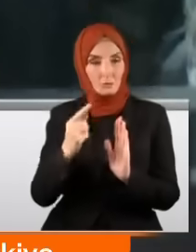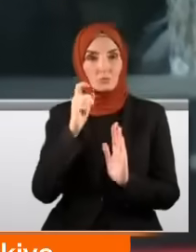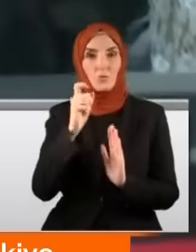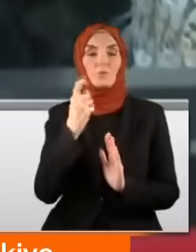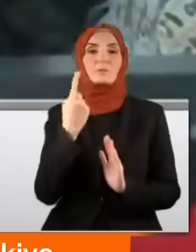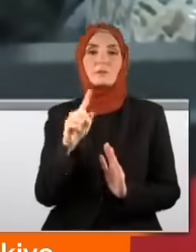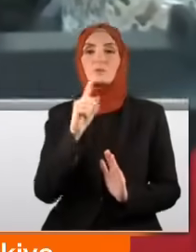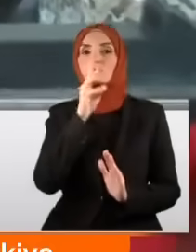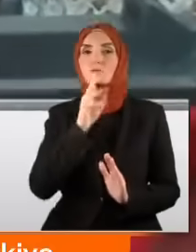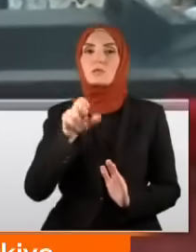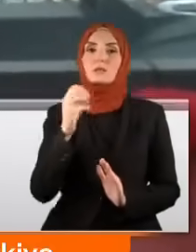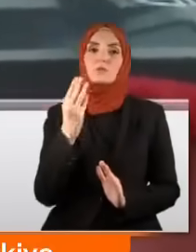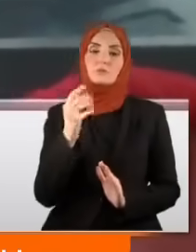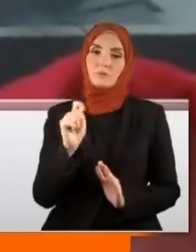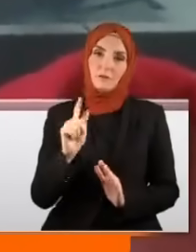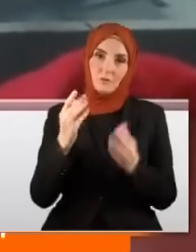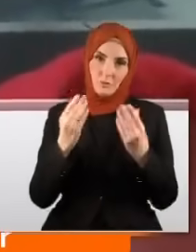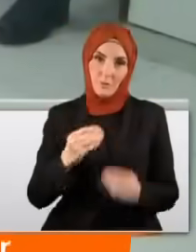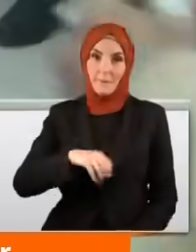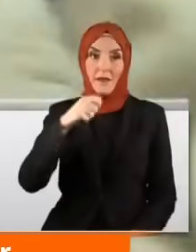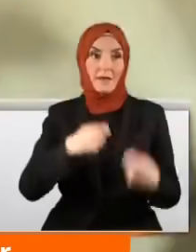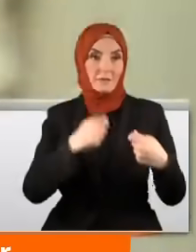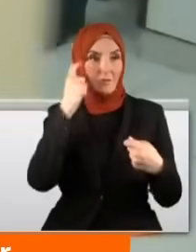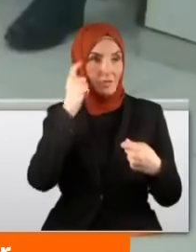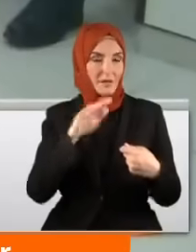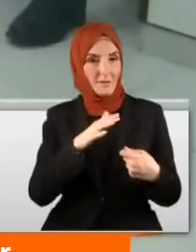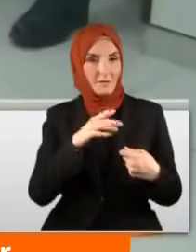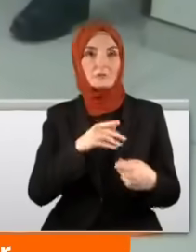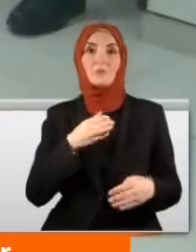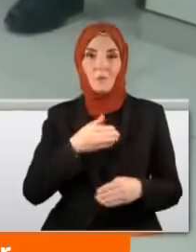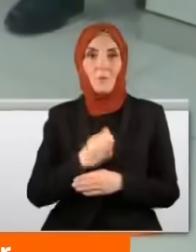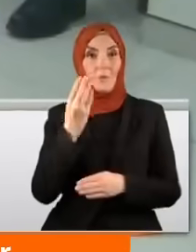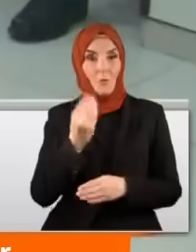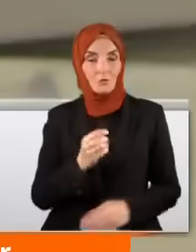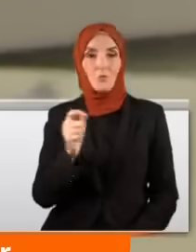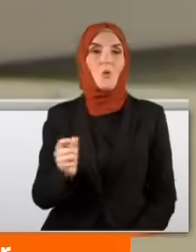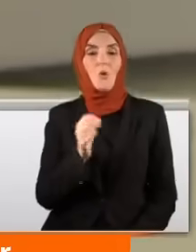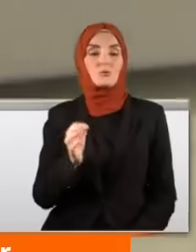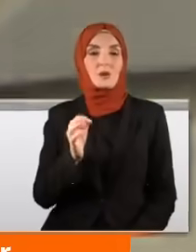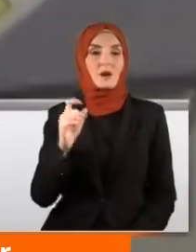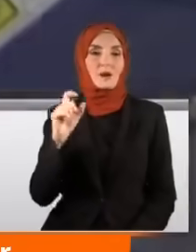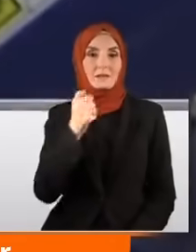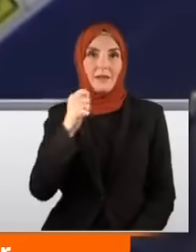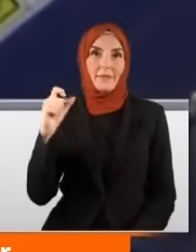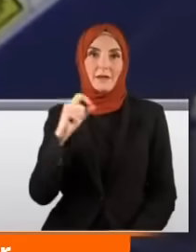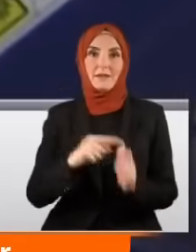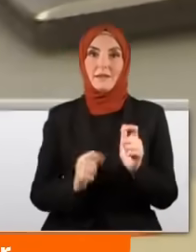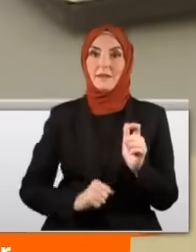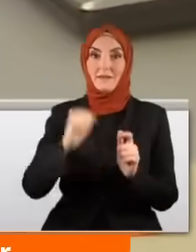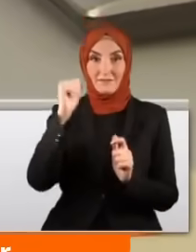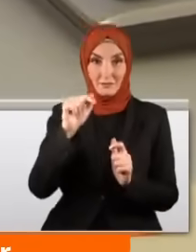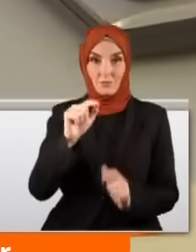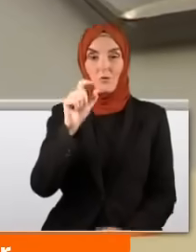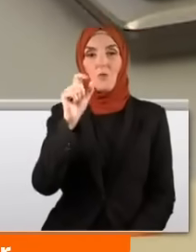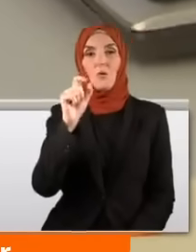liraya çıkıyor Merkez Bankası'nın tahmin tutarda Ocak ayında 6 aylık enflasyon oranı da 31,99 olarak